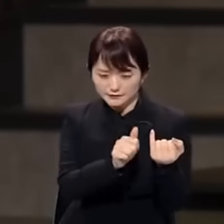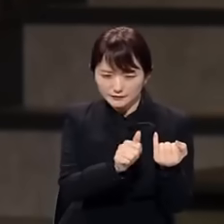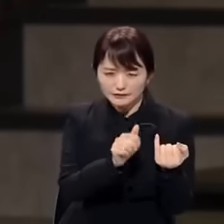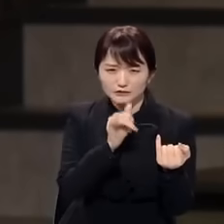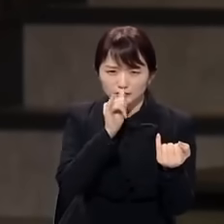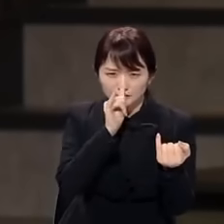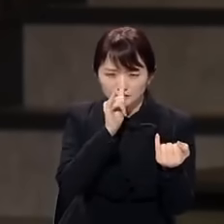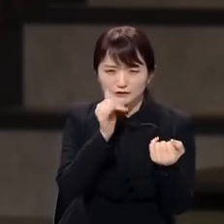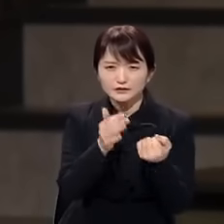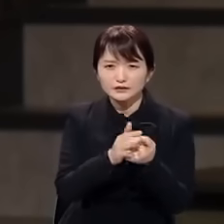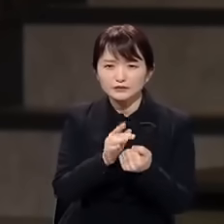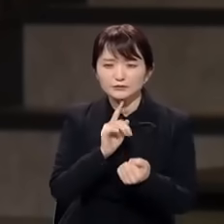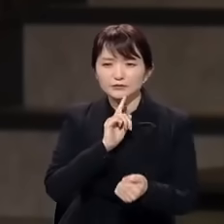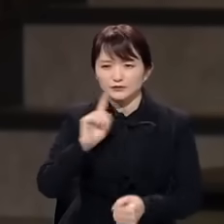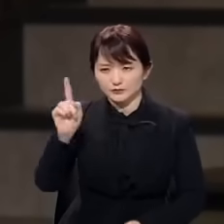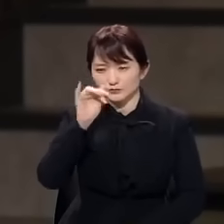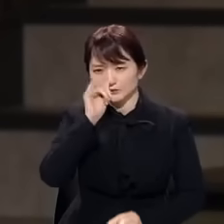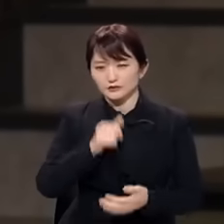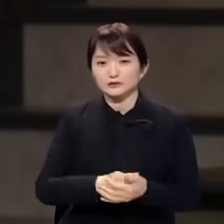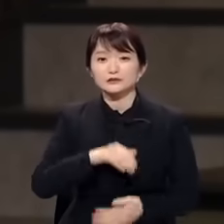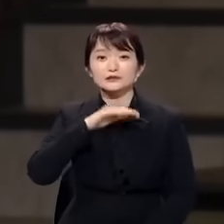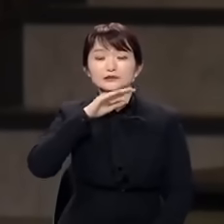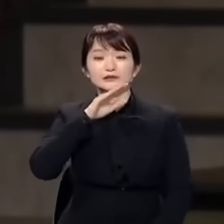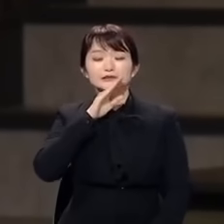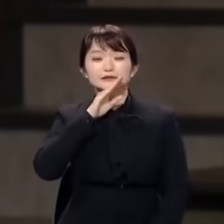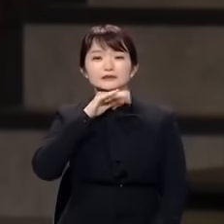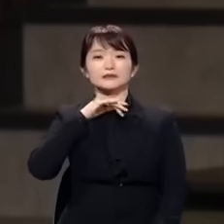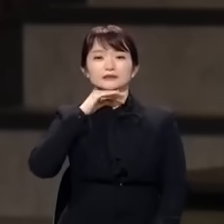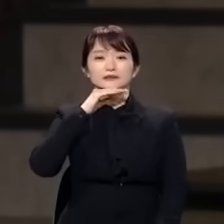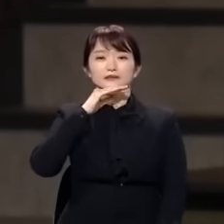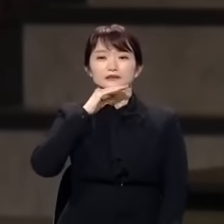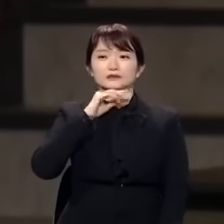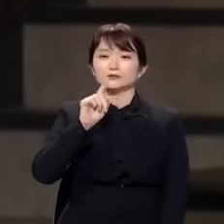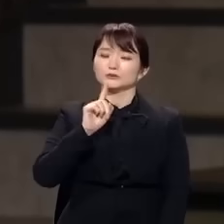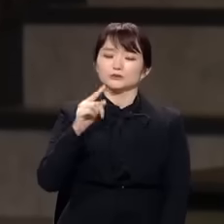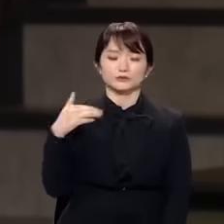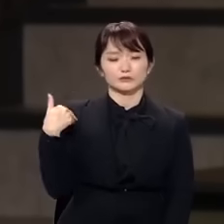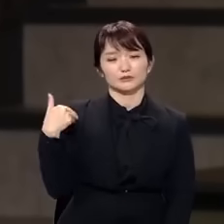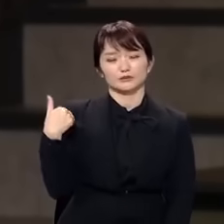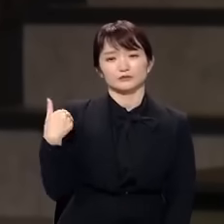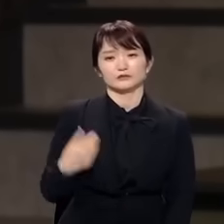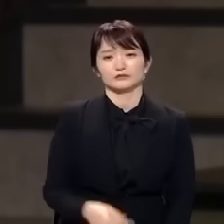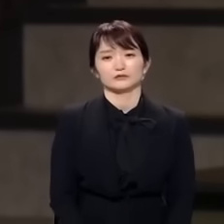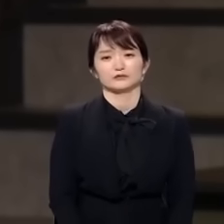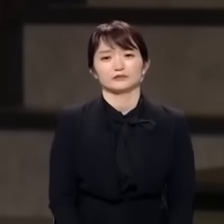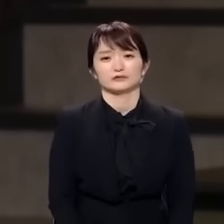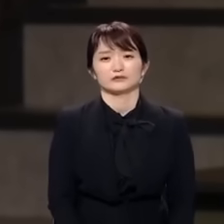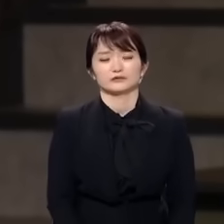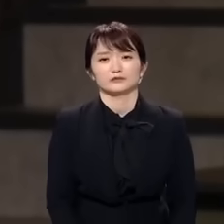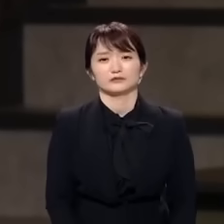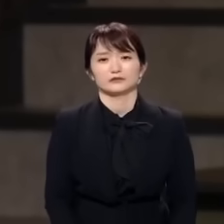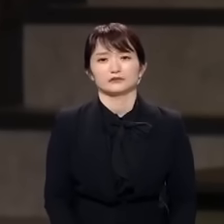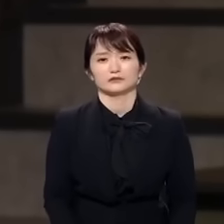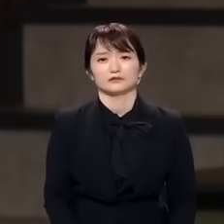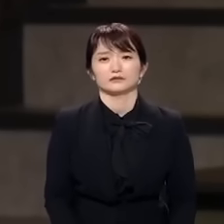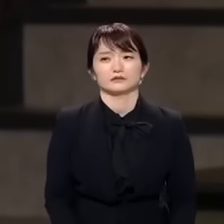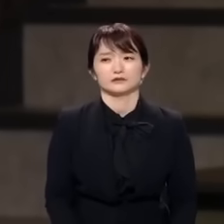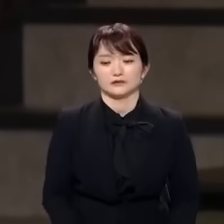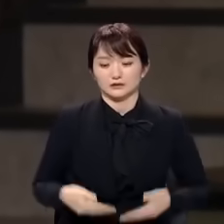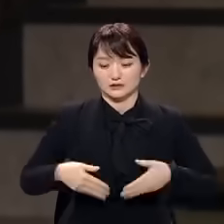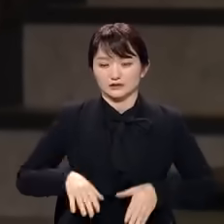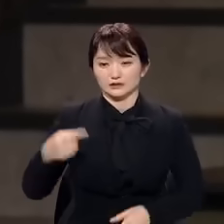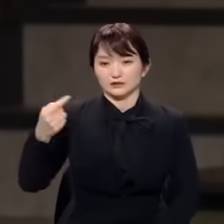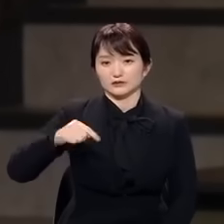해 주셨고 실제 나이는 지금 어떻게 되는지는 모르겠으나 이 본인을 늘 93년,